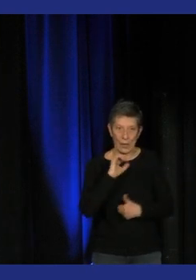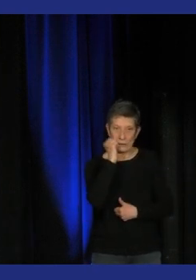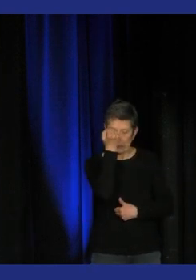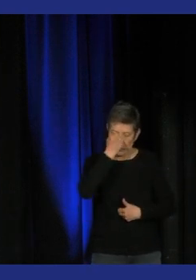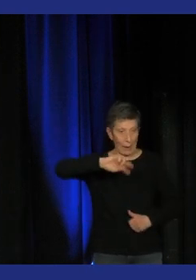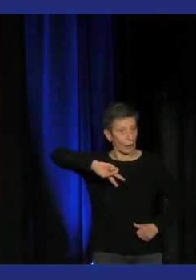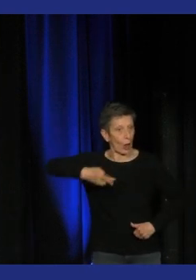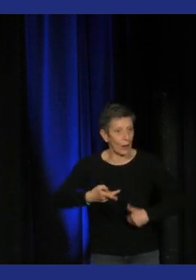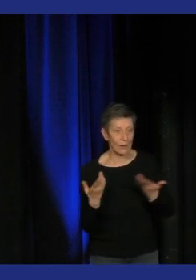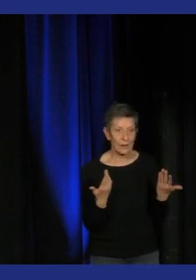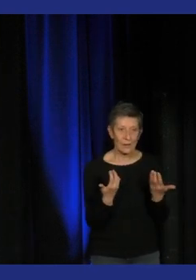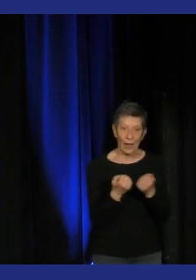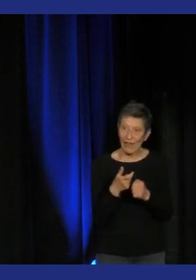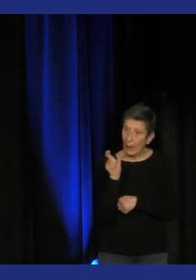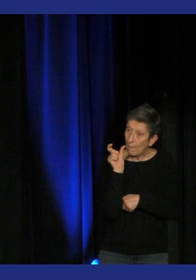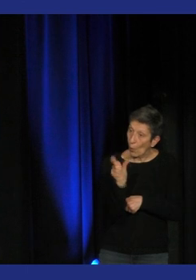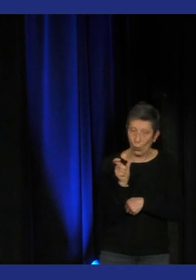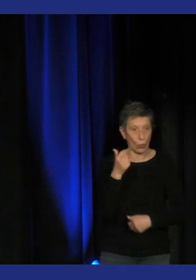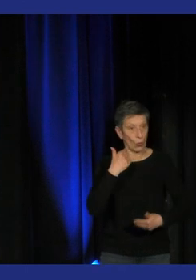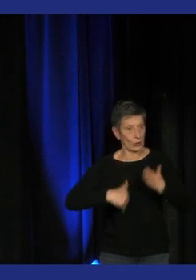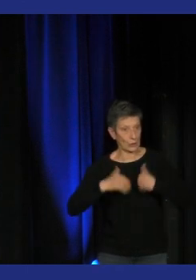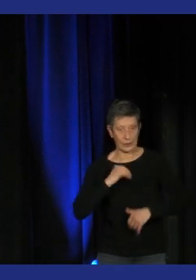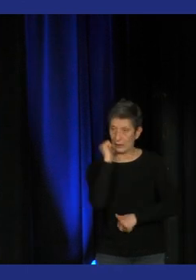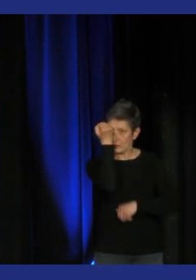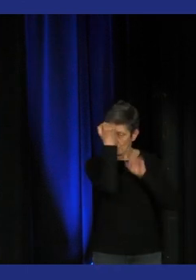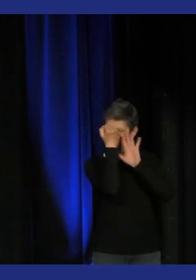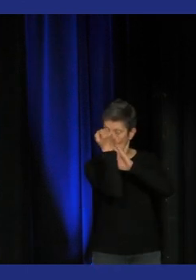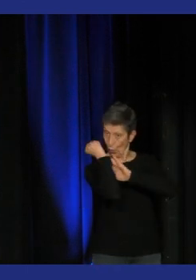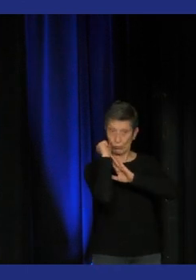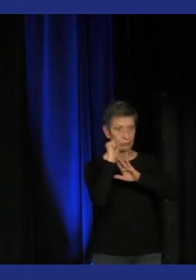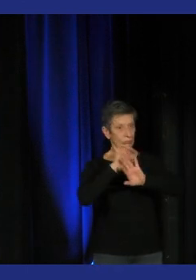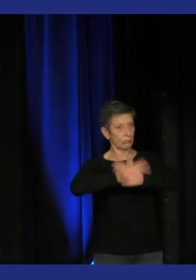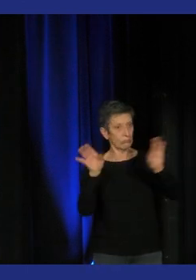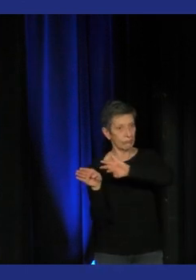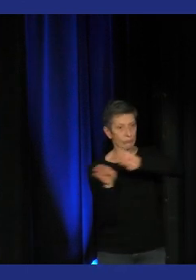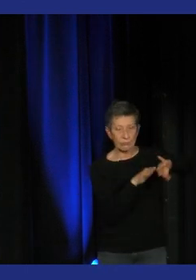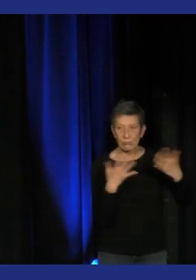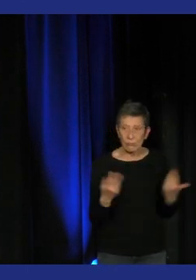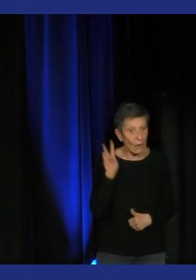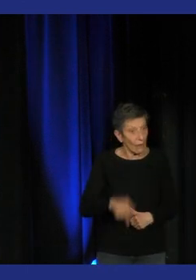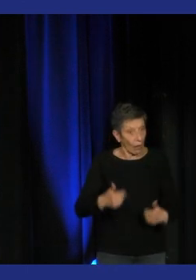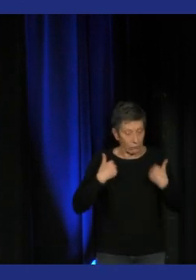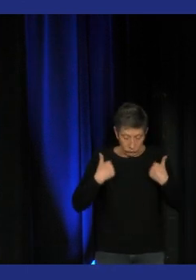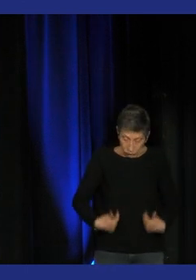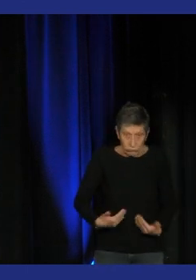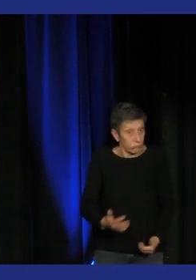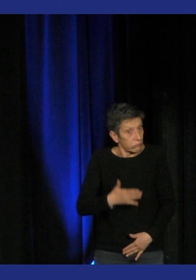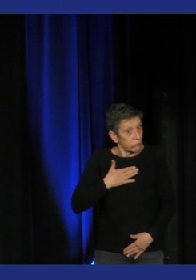de... du mot handicapé et de l'expression personne handicapée. Et moi, je me revendique personne handicapée. Je